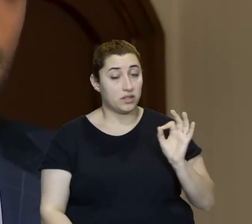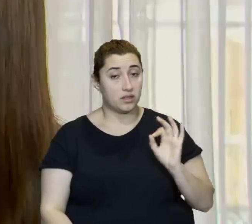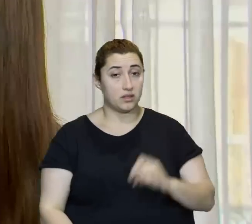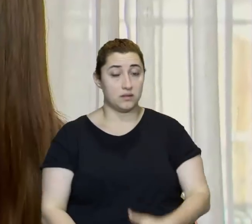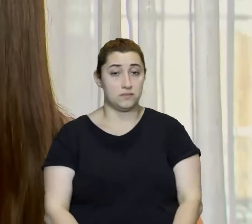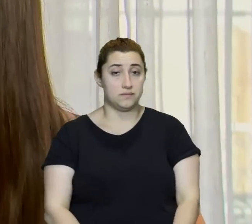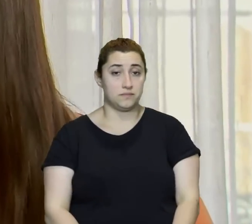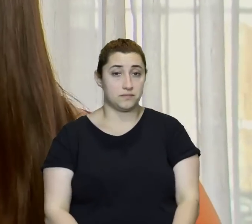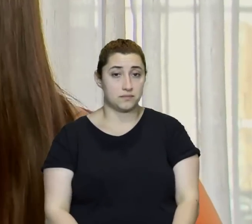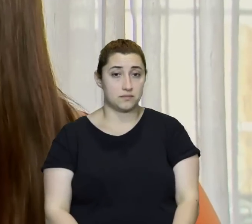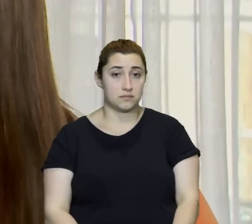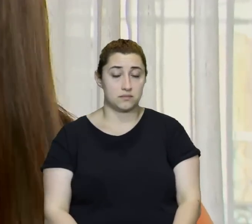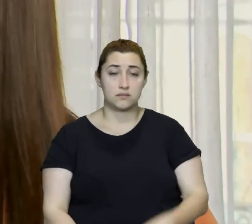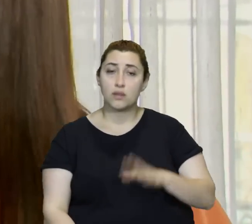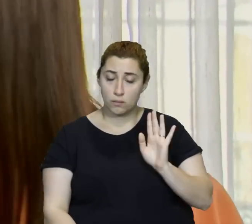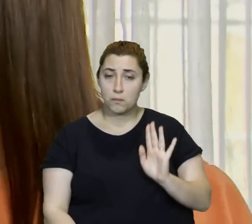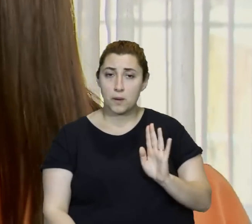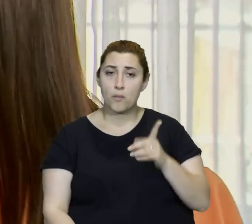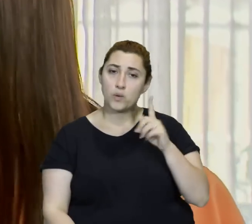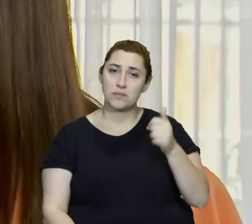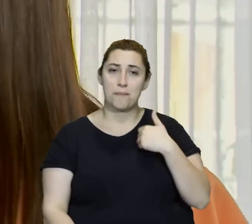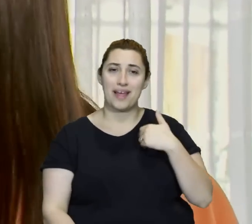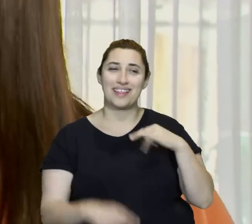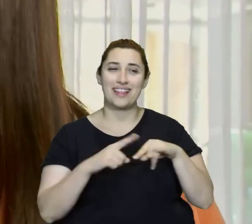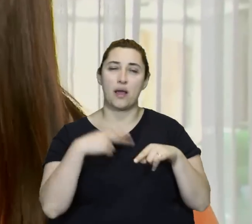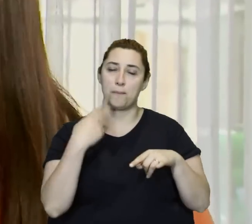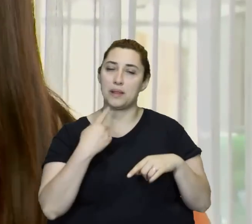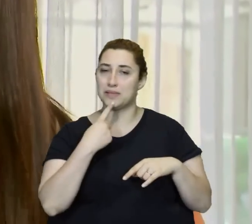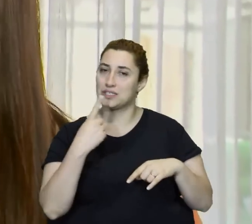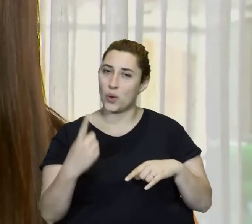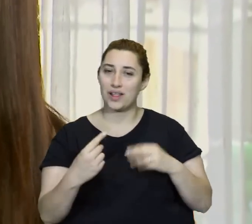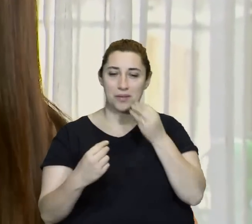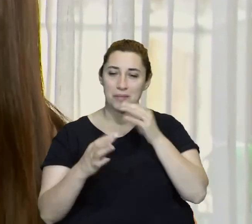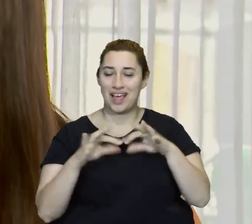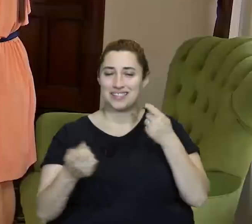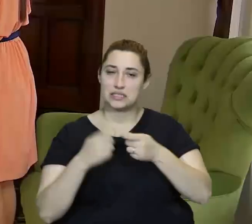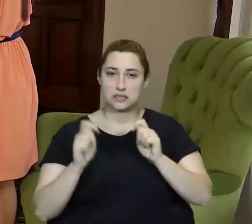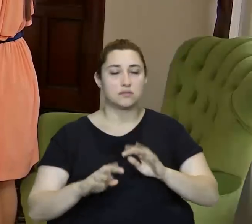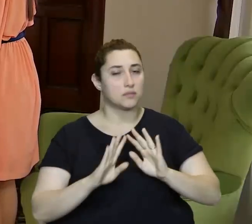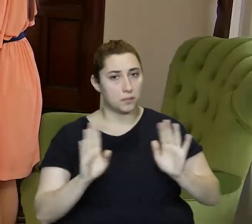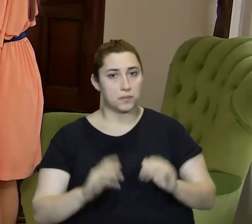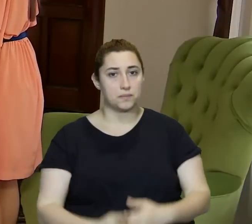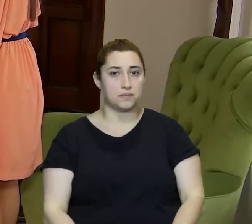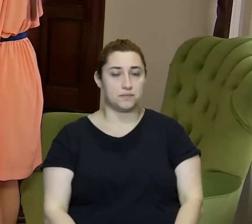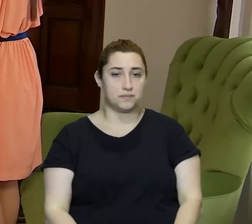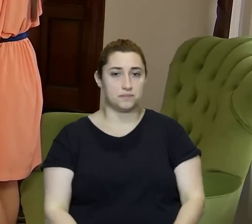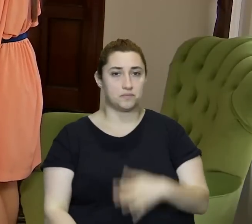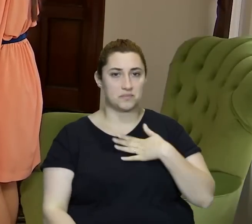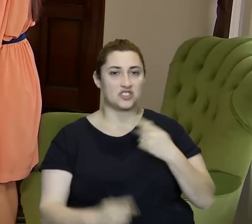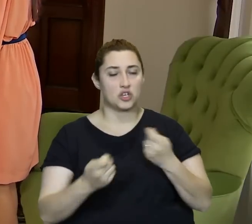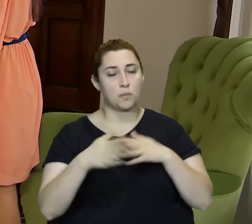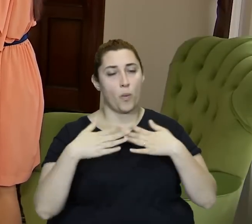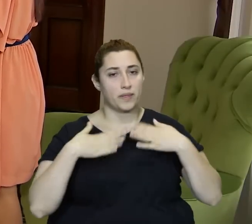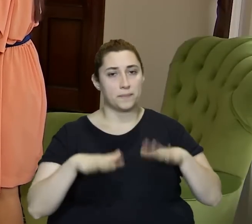Evet. Tamam, o zaman ben Hediye ablaya söyleyeyim. Bir şeyler hazırlasın. Tamam. Ben de